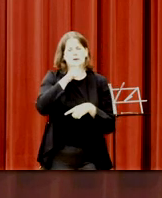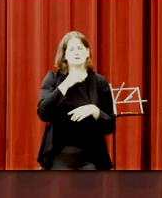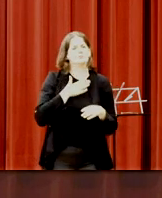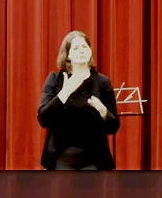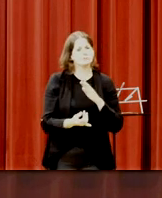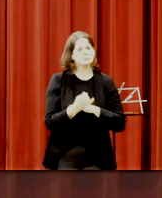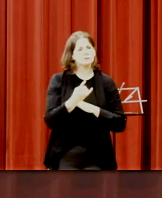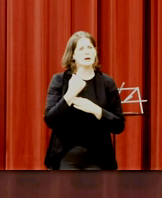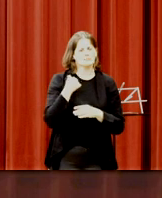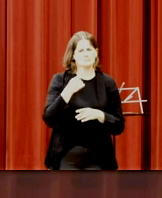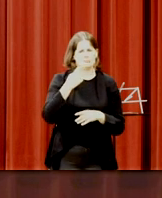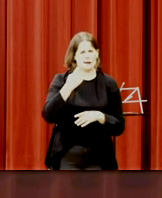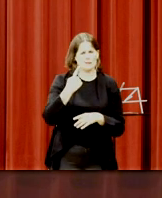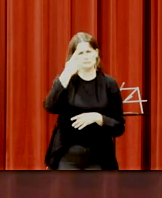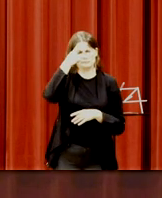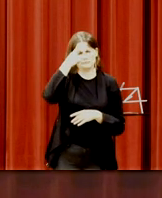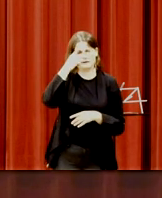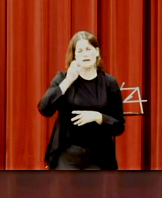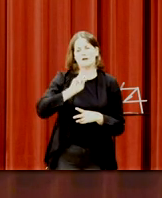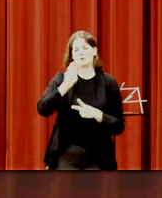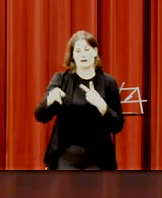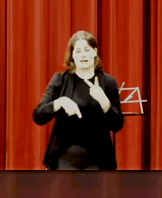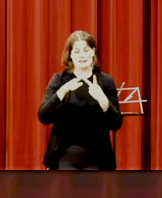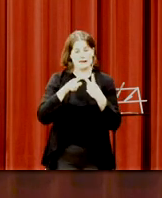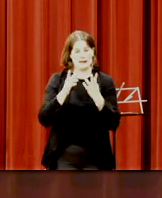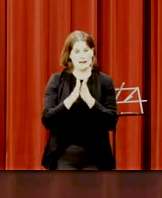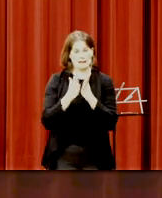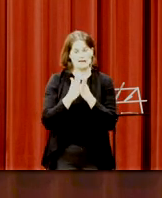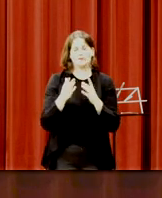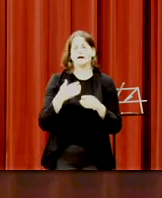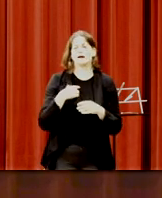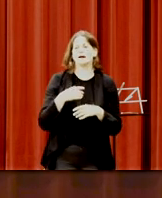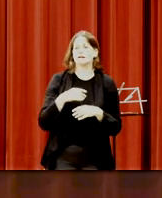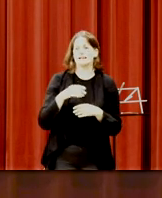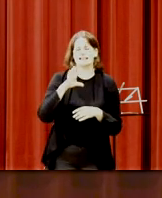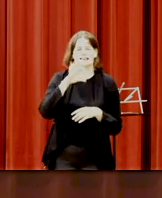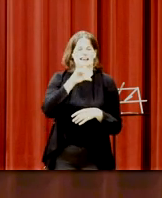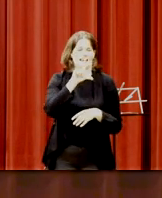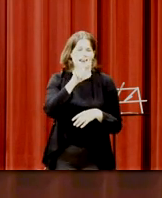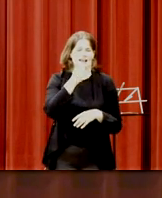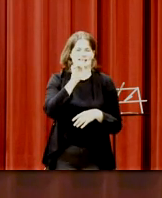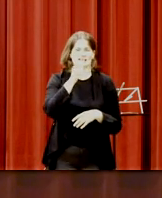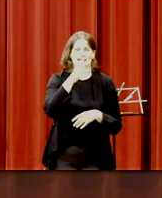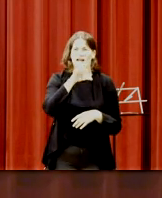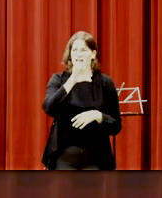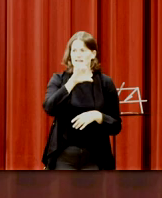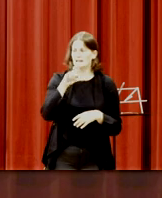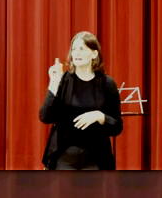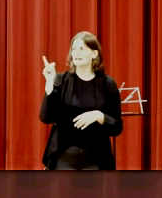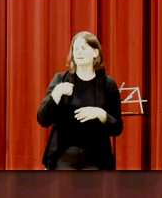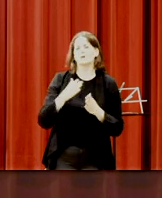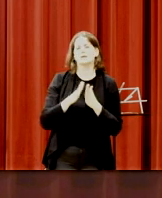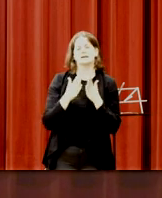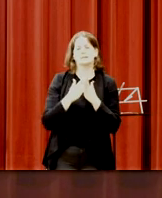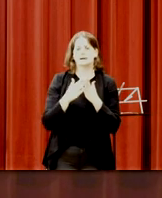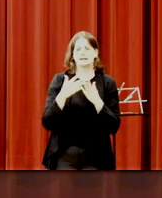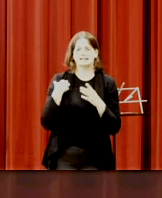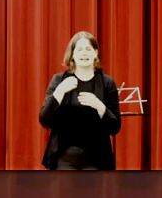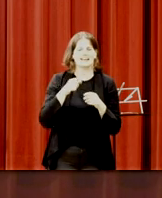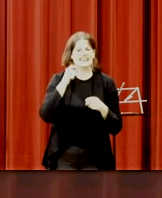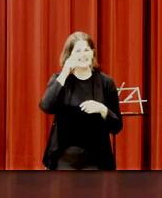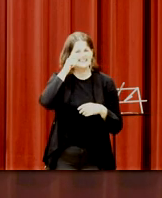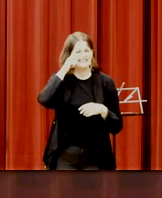de civilització artificial, que jo me l'he llegit i és meravellós, i parla d'això. Parla de l'humanisme, de la